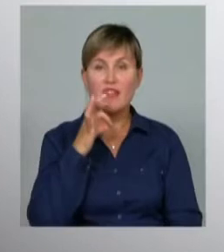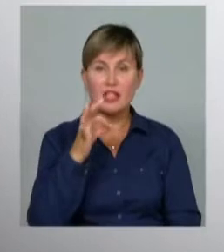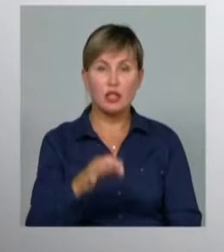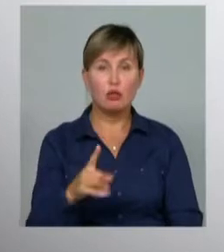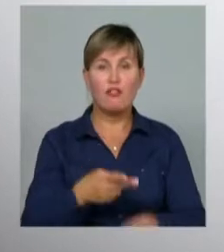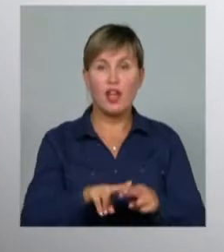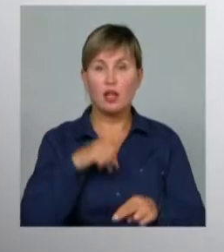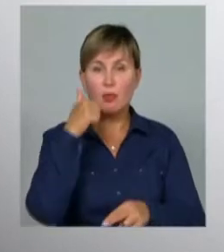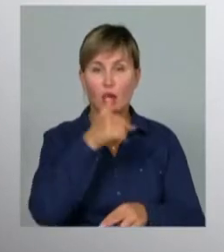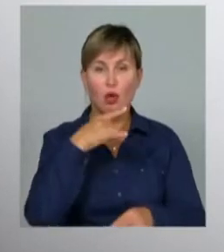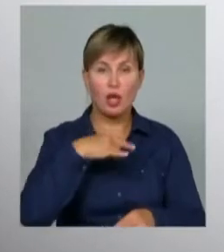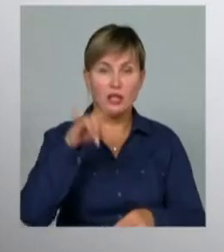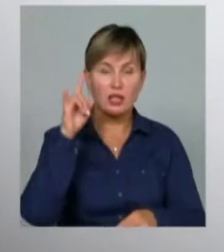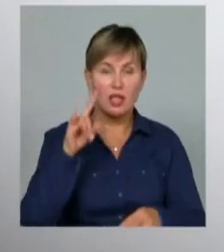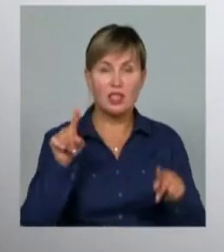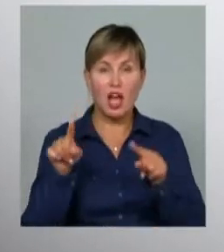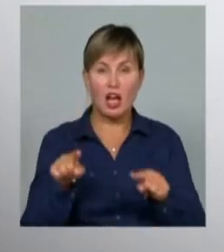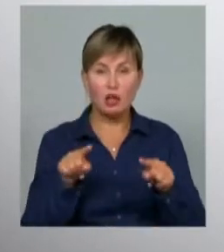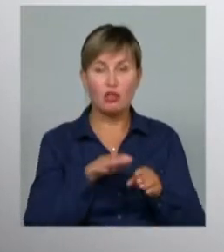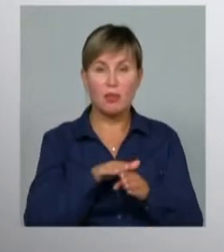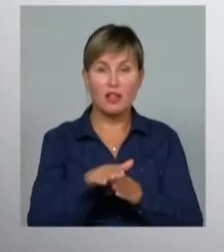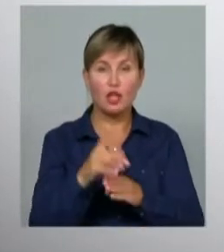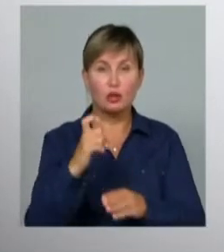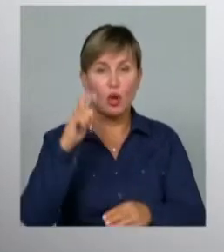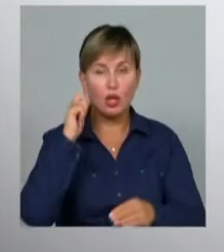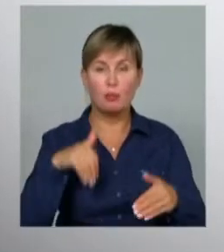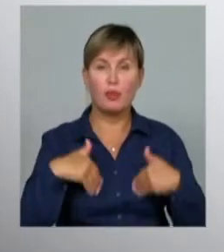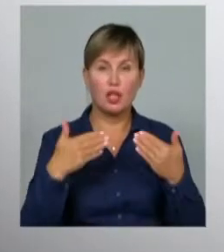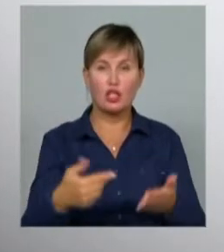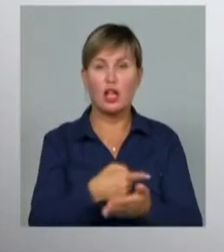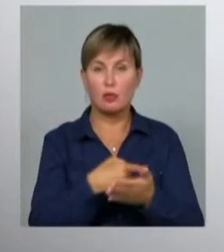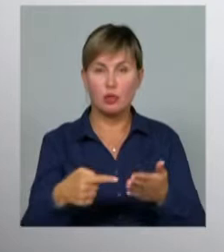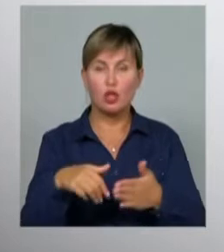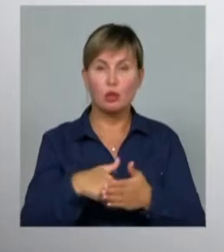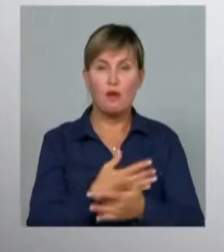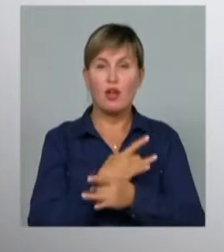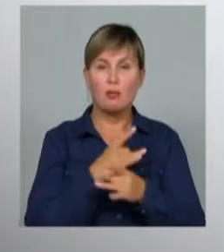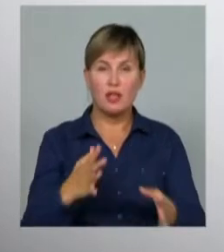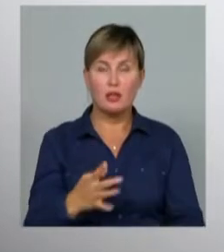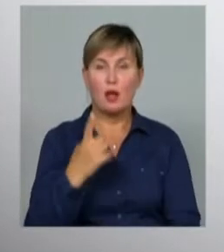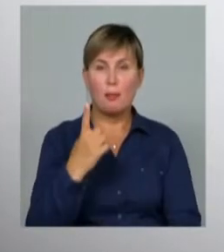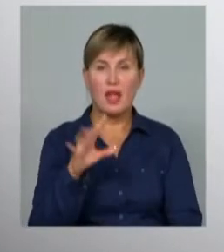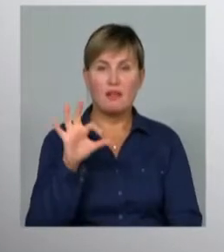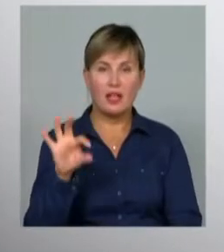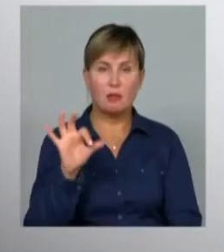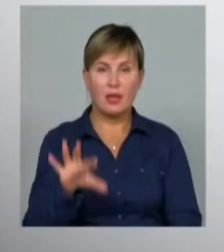в этом году казахстанскому радио исполняется 100 лет и предложил отмечать новый праздник 1